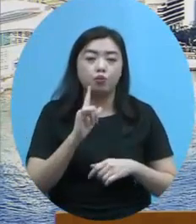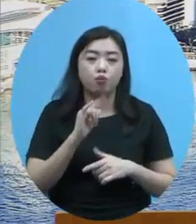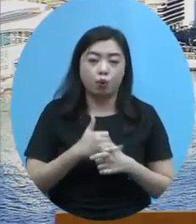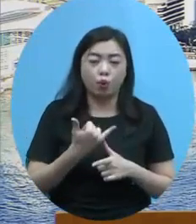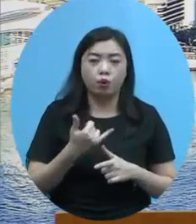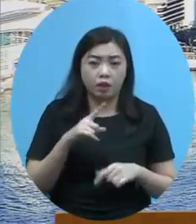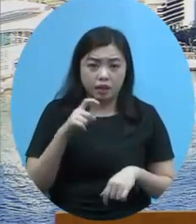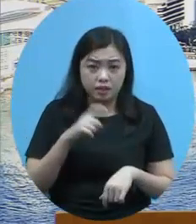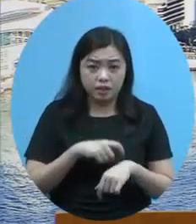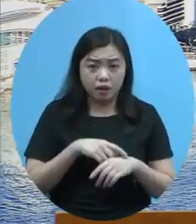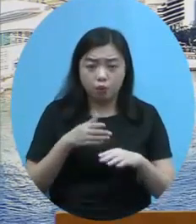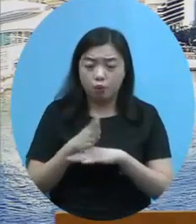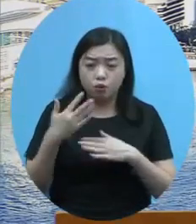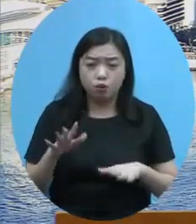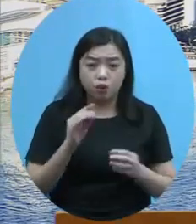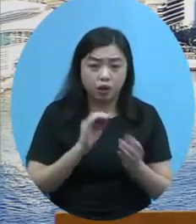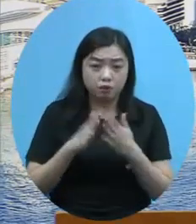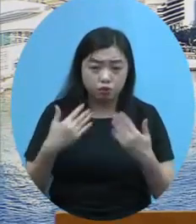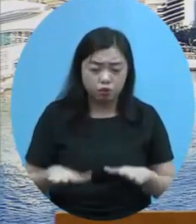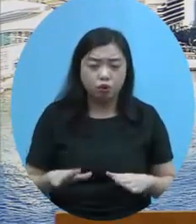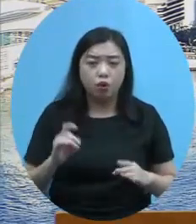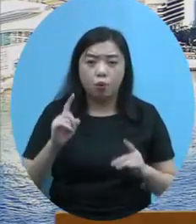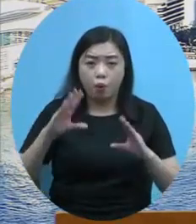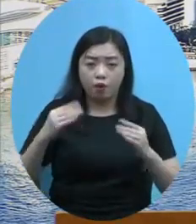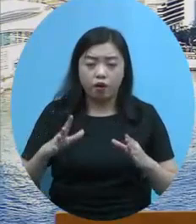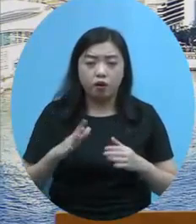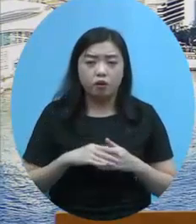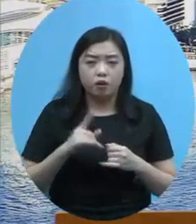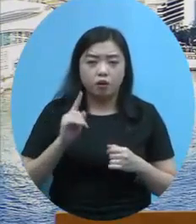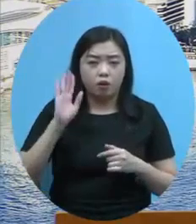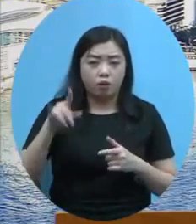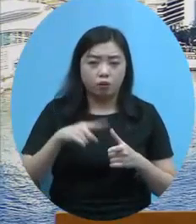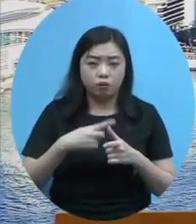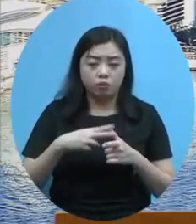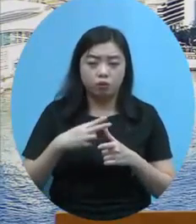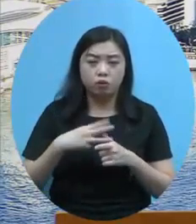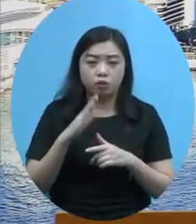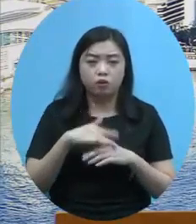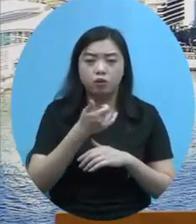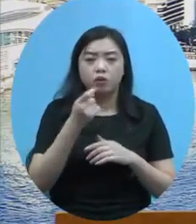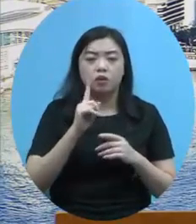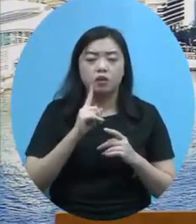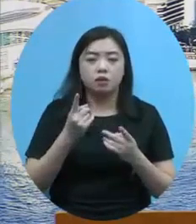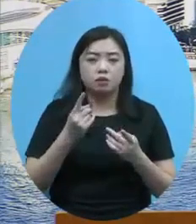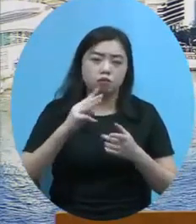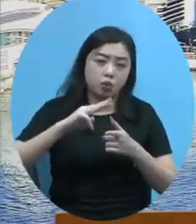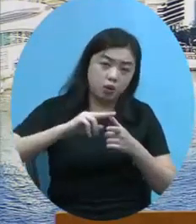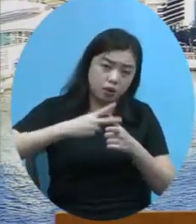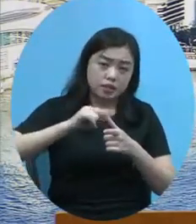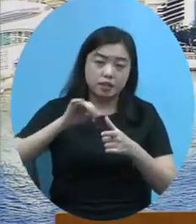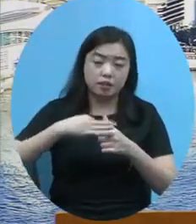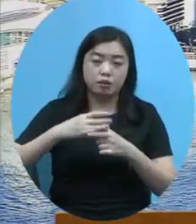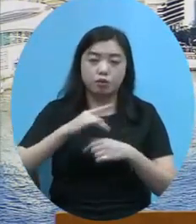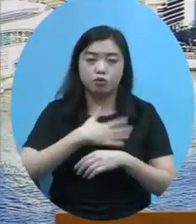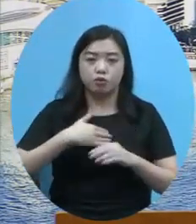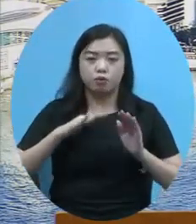隨住時間過去咧，如果感染咗康復之後咧，可能過咗幾個月之後咧，過咗三四個月之後咧，那個免疫力會下